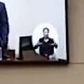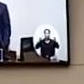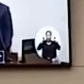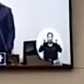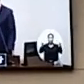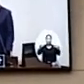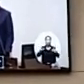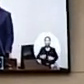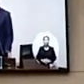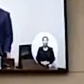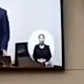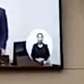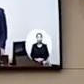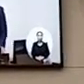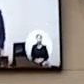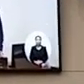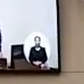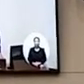선포합니다.